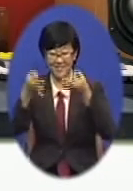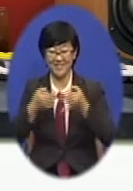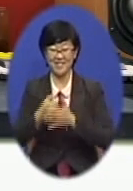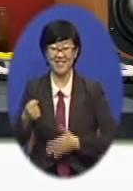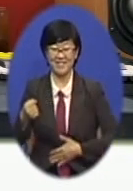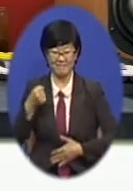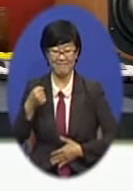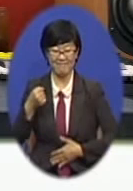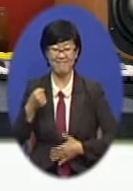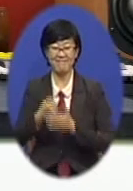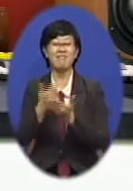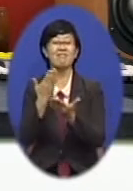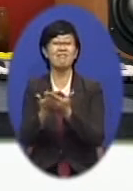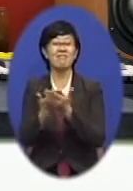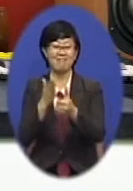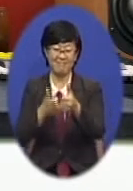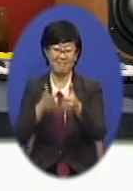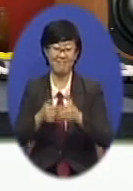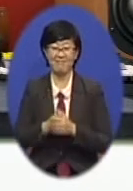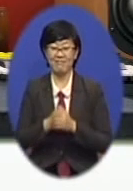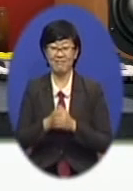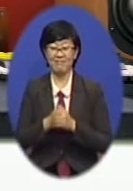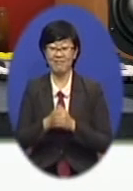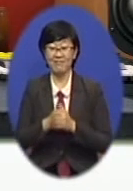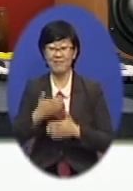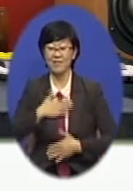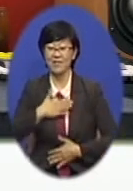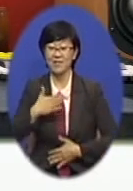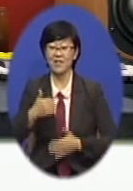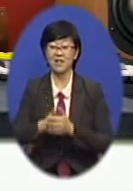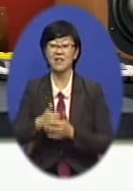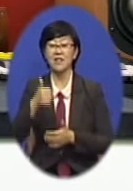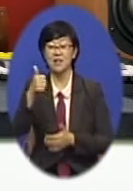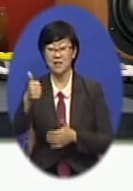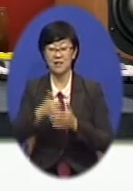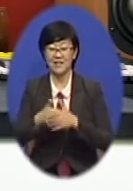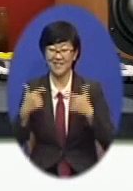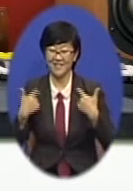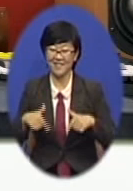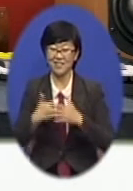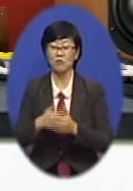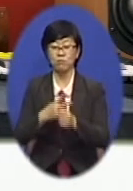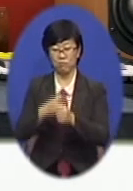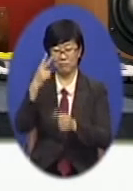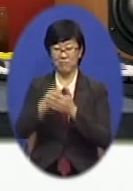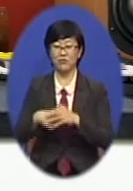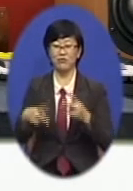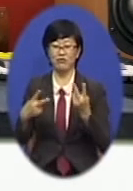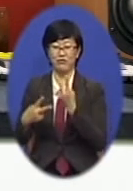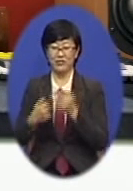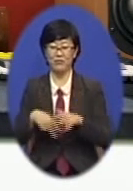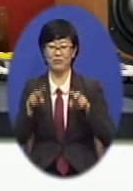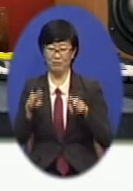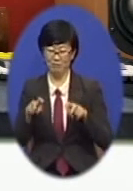힘을 실어주시기 네. 바랍니다. 네. 저희 애기 아빠도 안 좋으셔서 매일 네. 우리 2시만 되면 이거 기다려요.